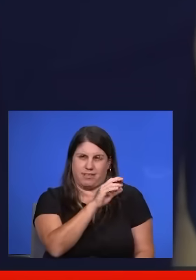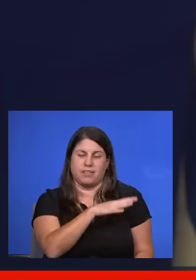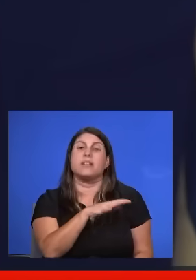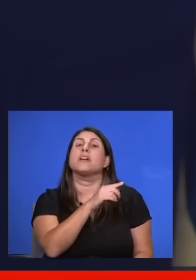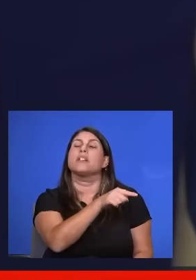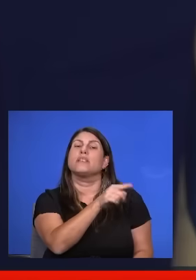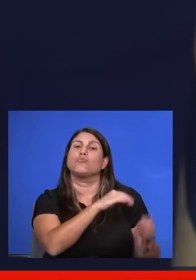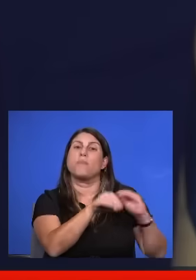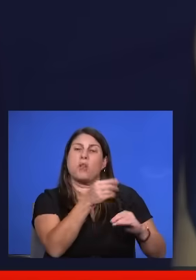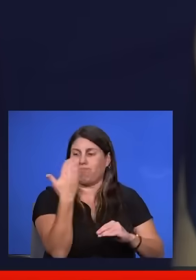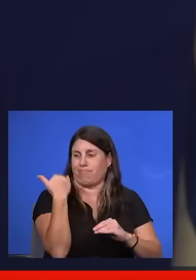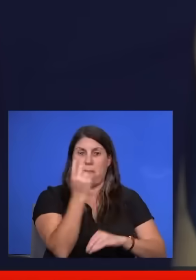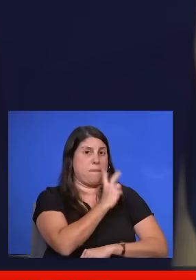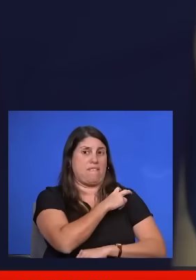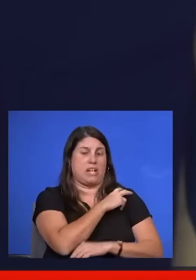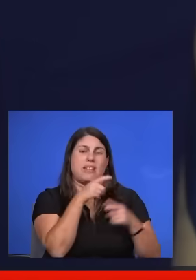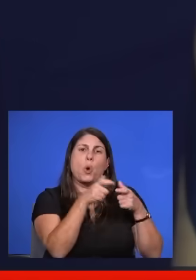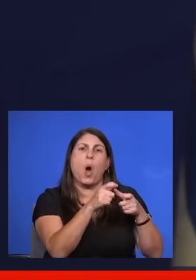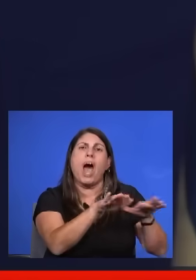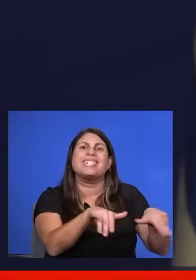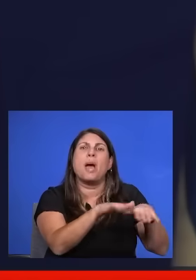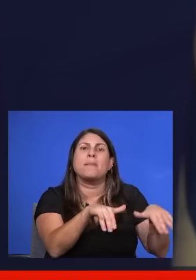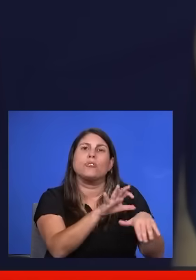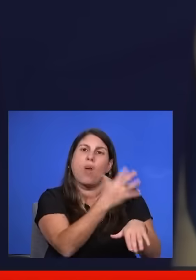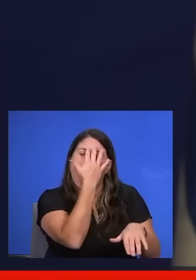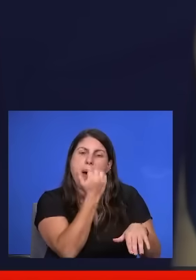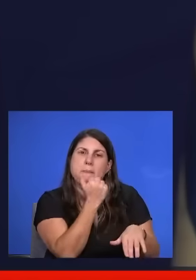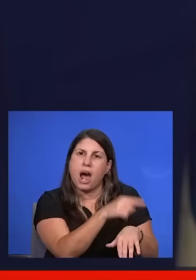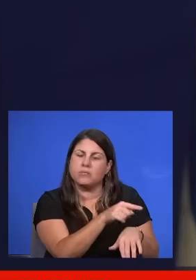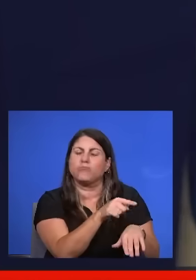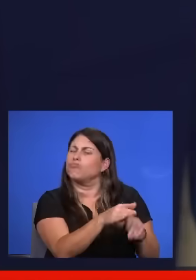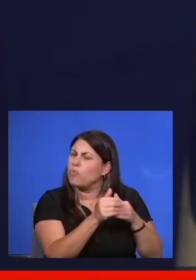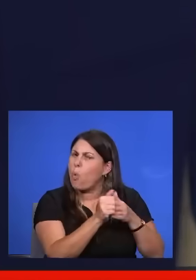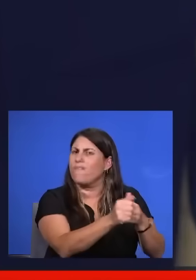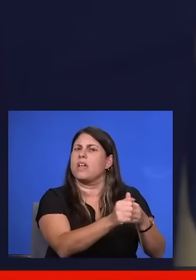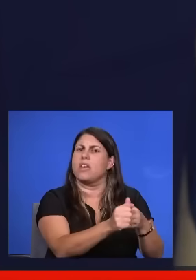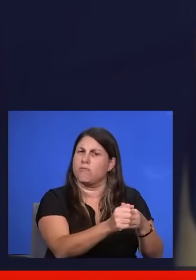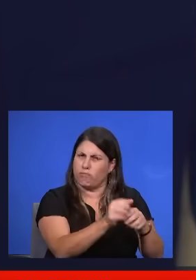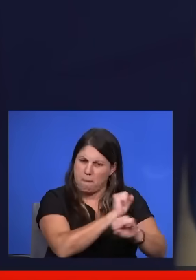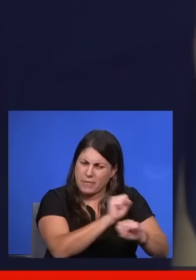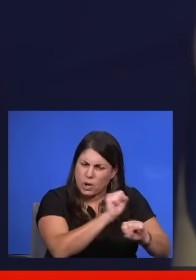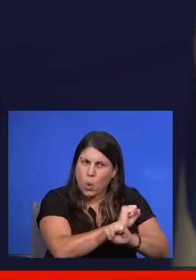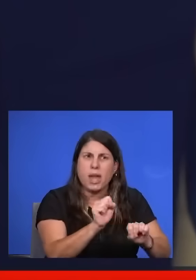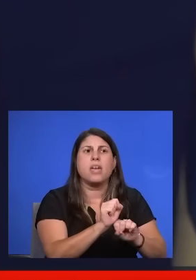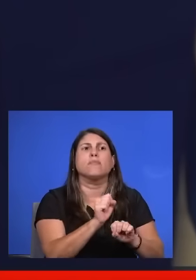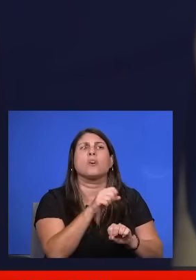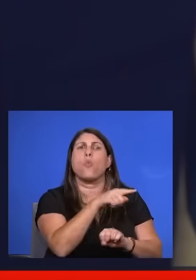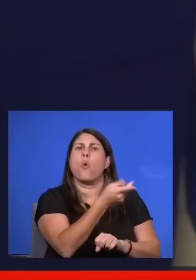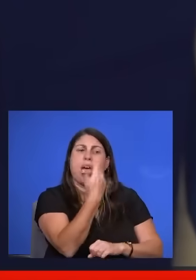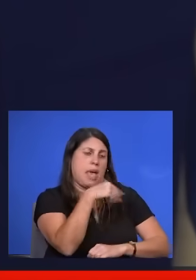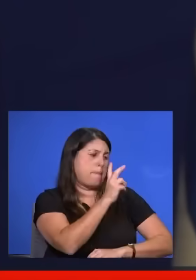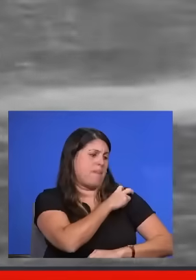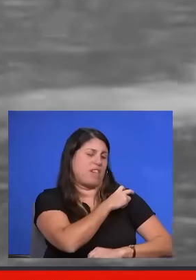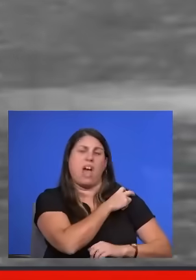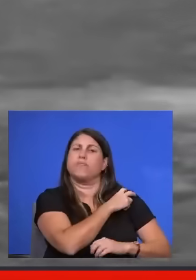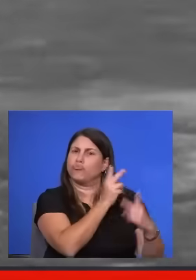מפקד הכוח הימי של החמאס, הוביל הרבה מאוד פיגועים, הפקד כמפקד מרכזי במרחב חאן